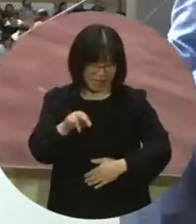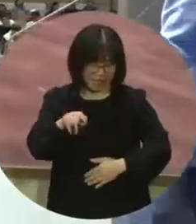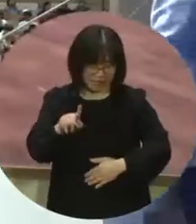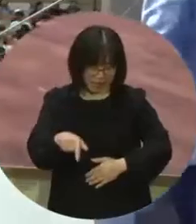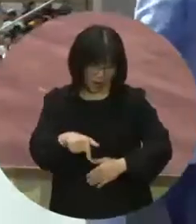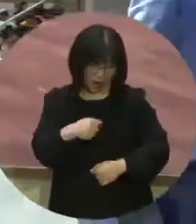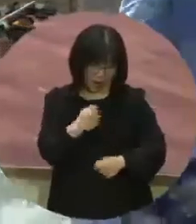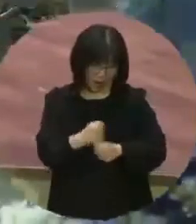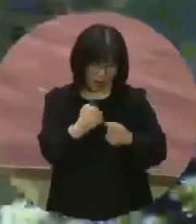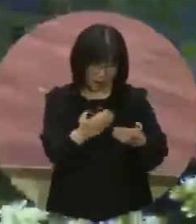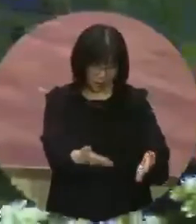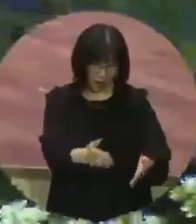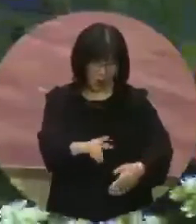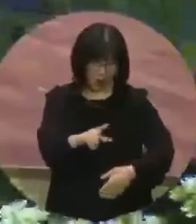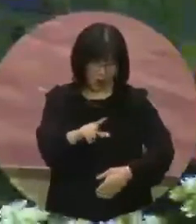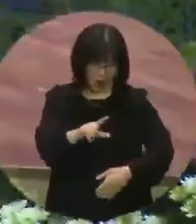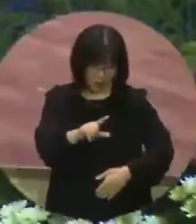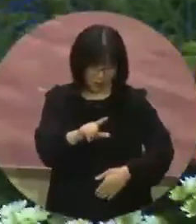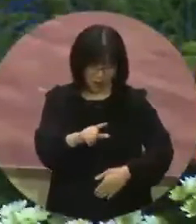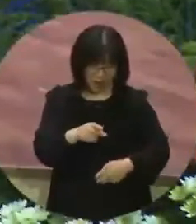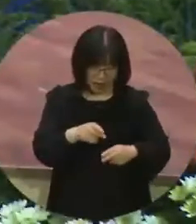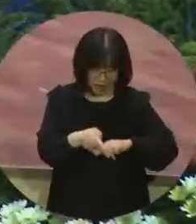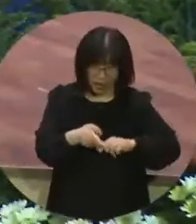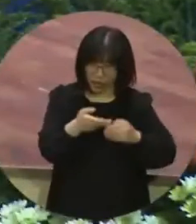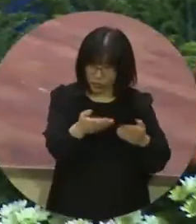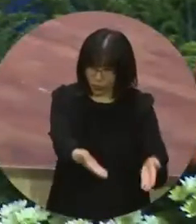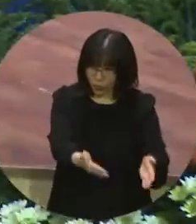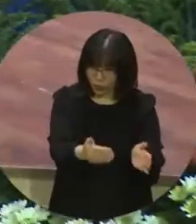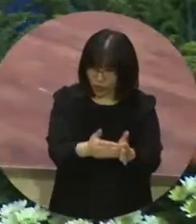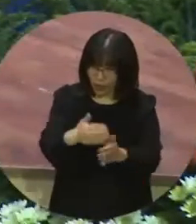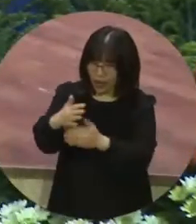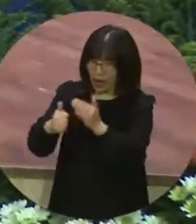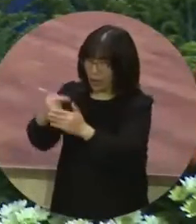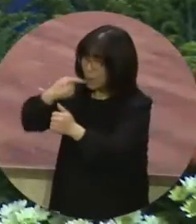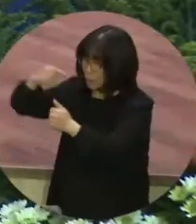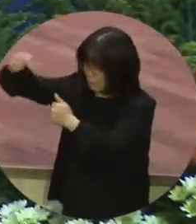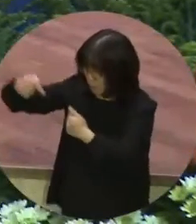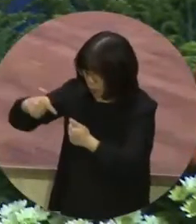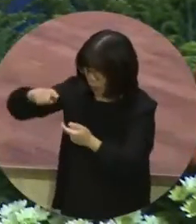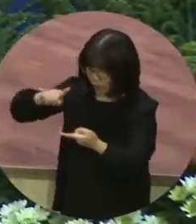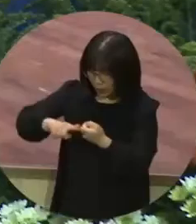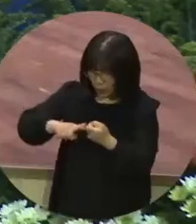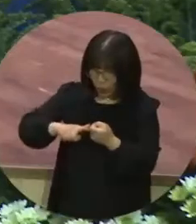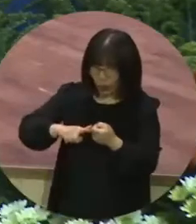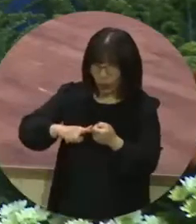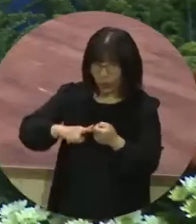만에 할례를 행했습니다. 이 모든 것을 전부 다 하나님 명령하신 거예요.